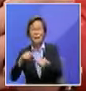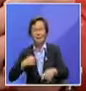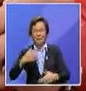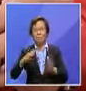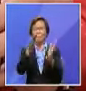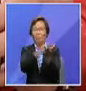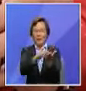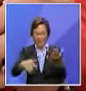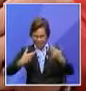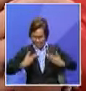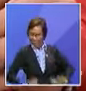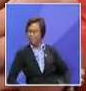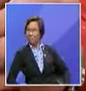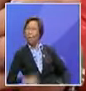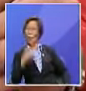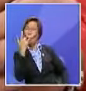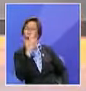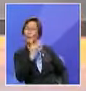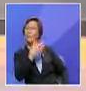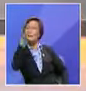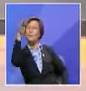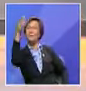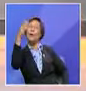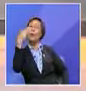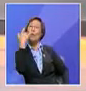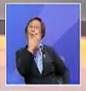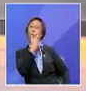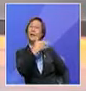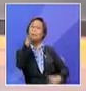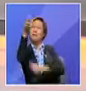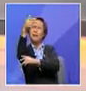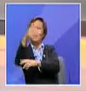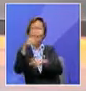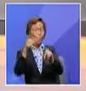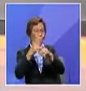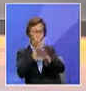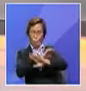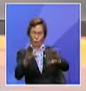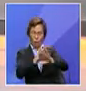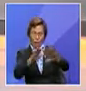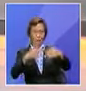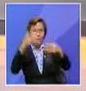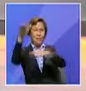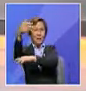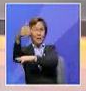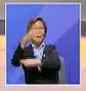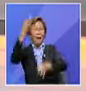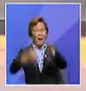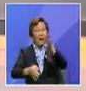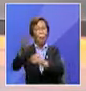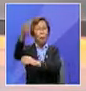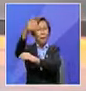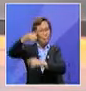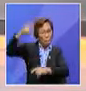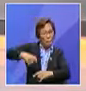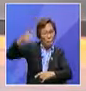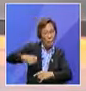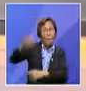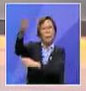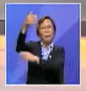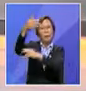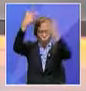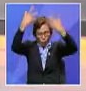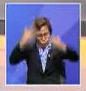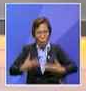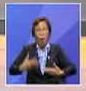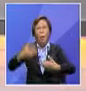pakai ini. Ini warna bendera. Warna sahaja? Warna. Tapi dia bukan bendera. Dia kalau bendera, dia mesti bendera. Secara